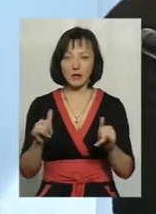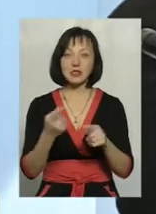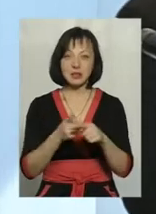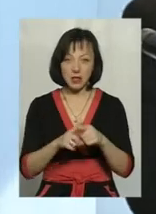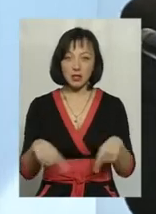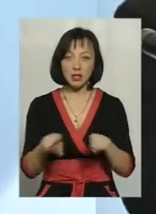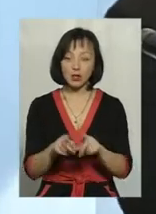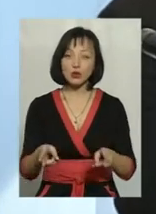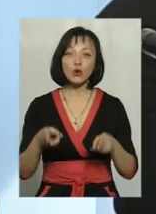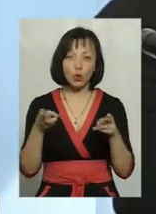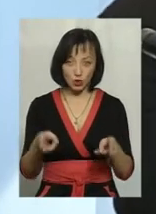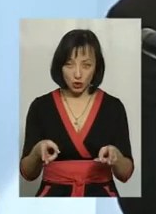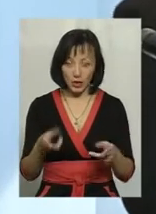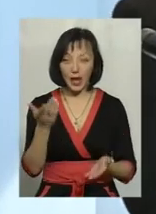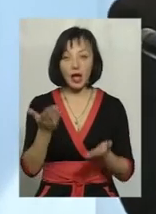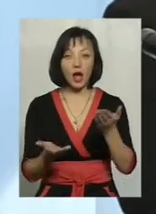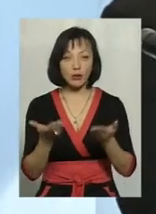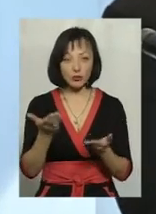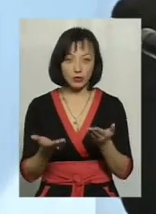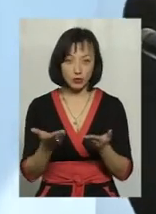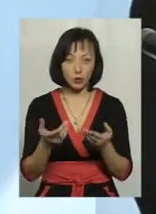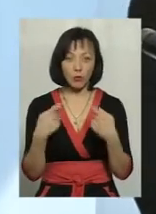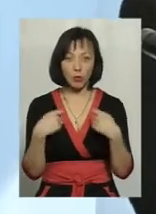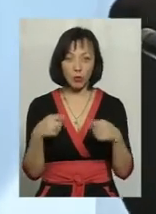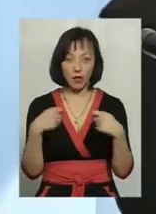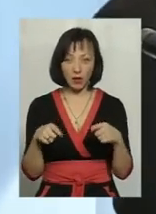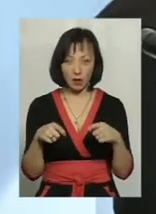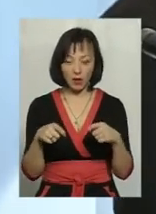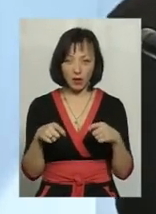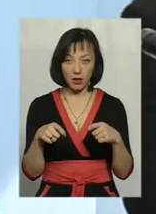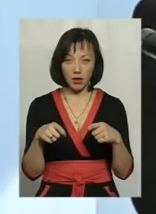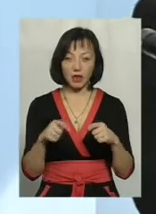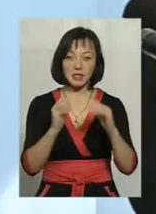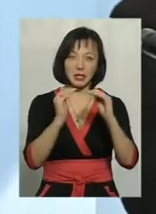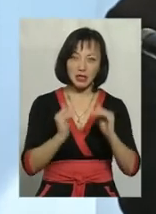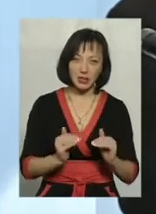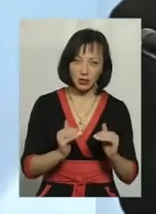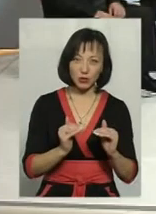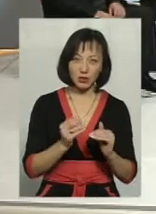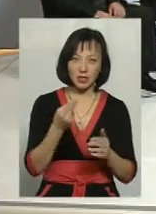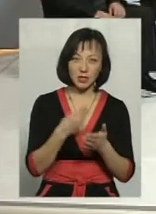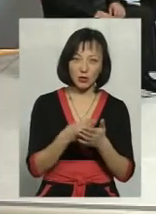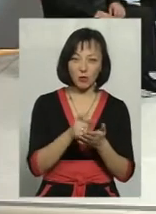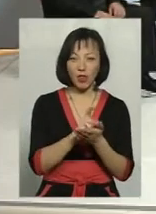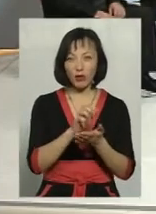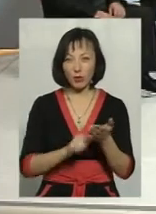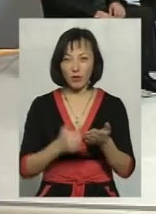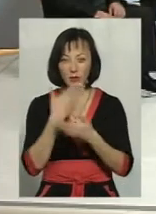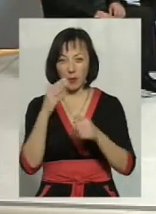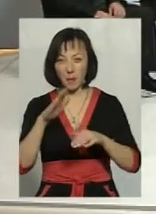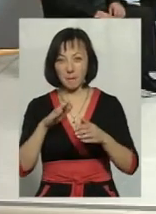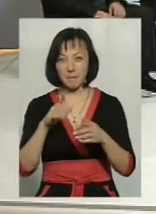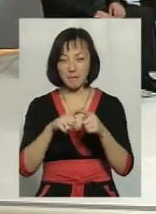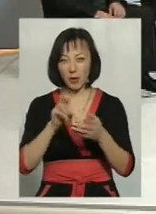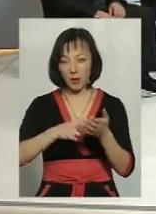теж злочин. Якщо продає, при тому занижуючи показники там, податкові і так далі,